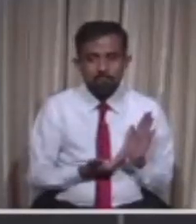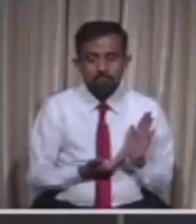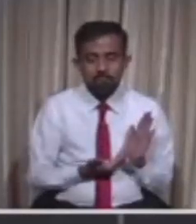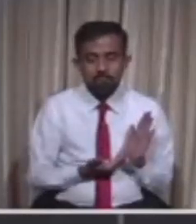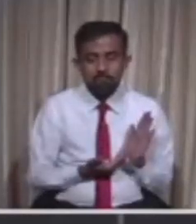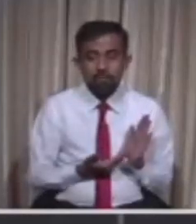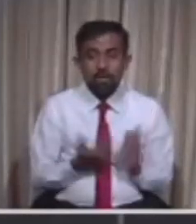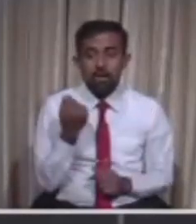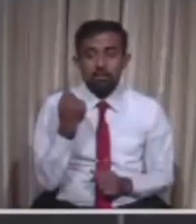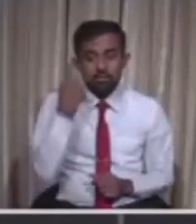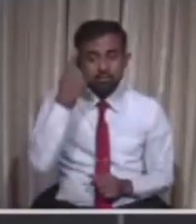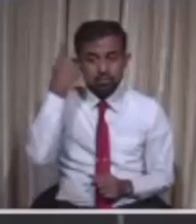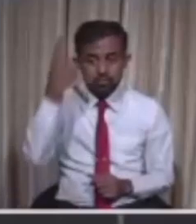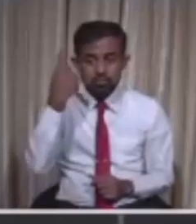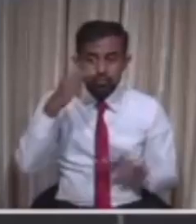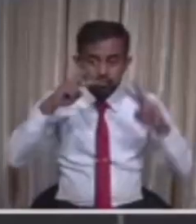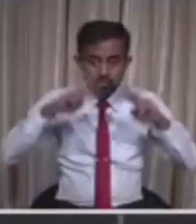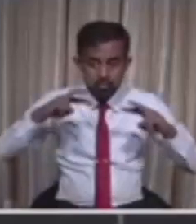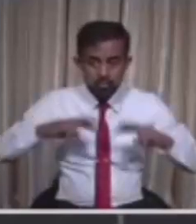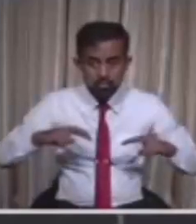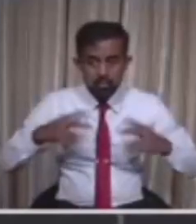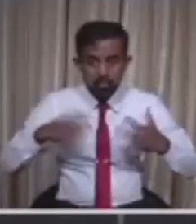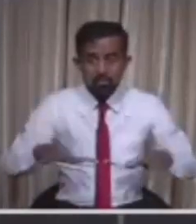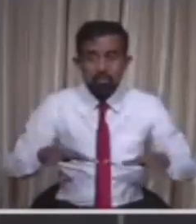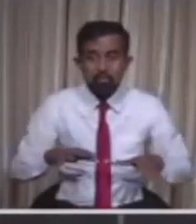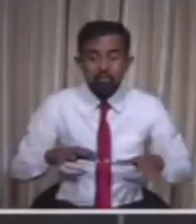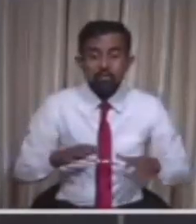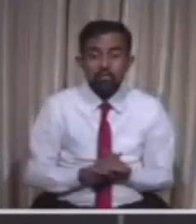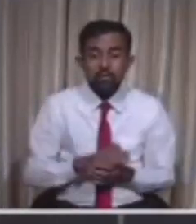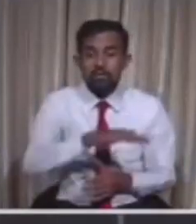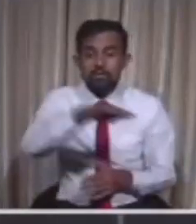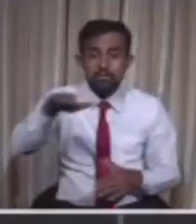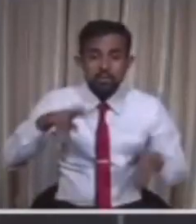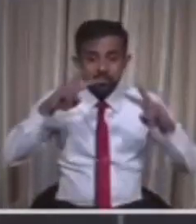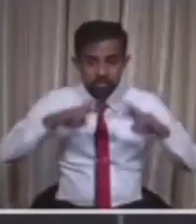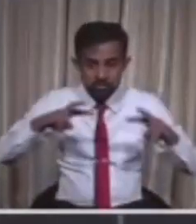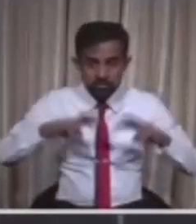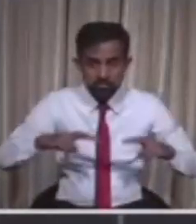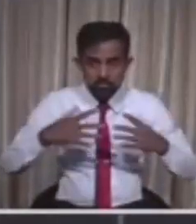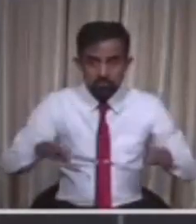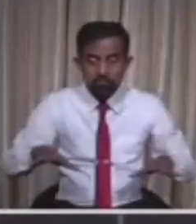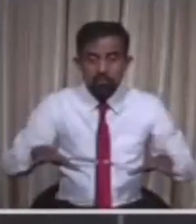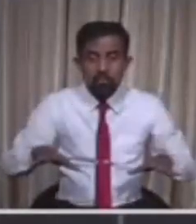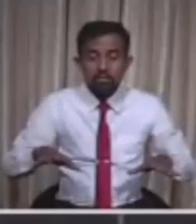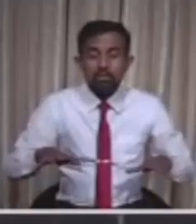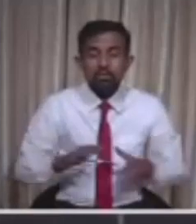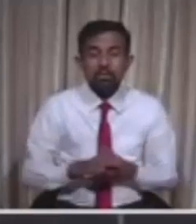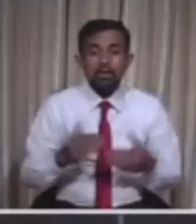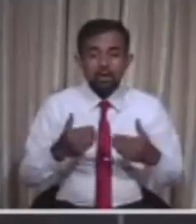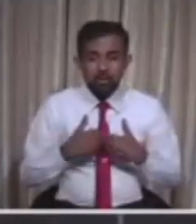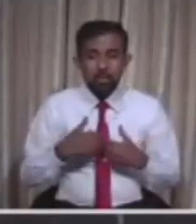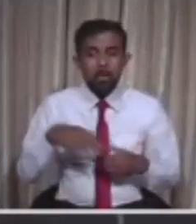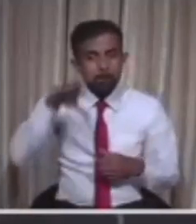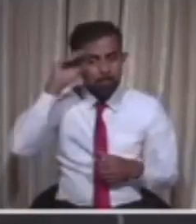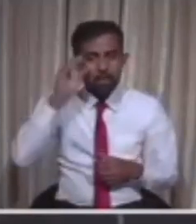මේක ආර්ථික විශේෂඥ විශ්ලේෂණය කරලා තියෙනවා සමාජයේ විශ්ලේෂණය කරලා තියෙනවා එහෙමනම් අපිට මේක